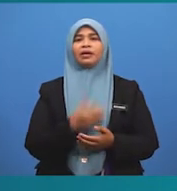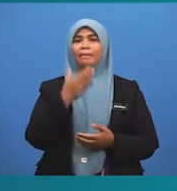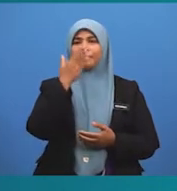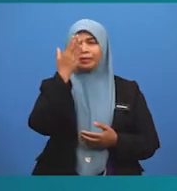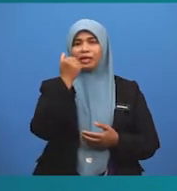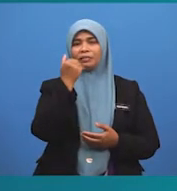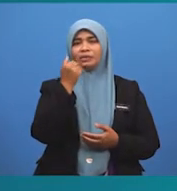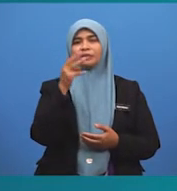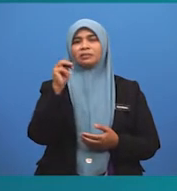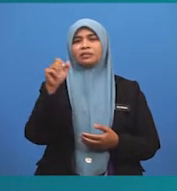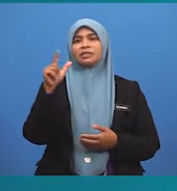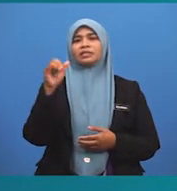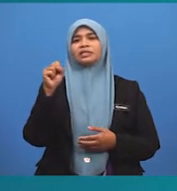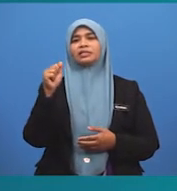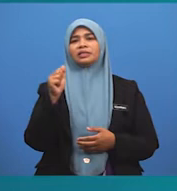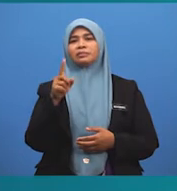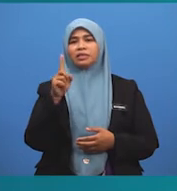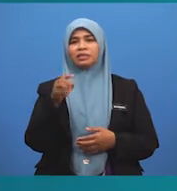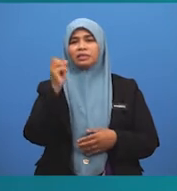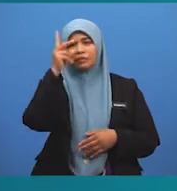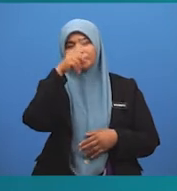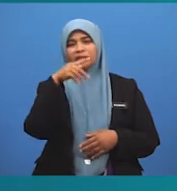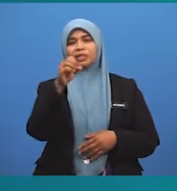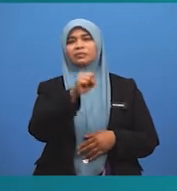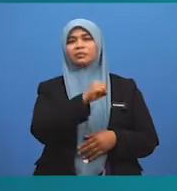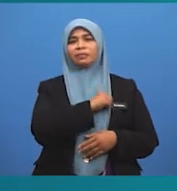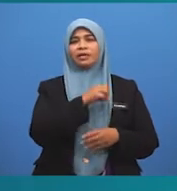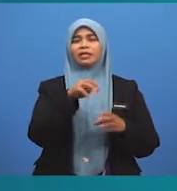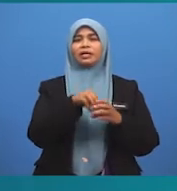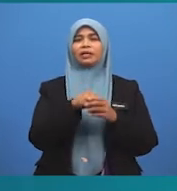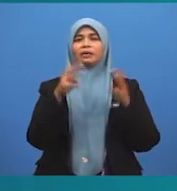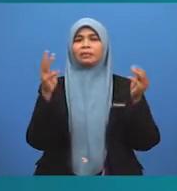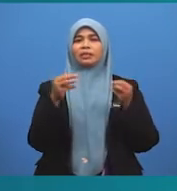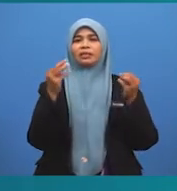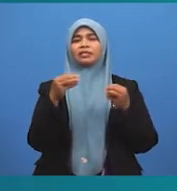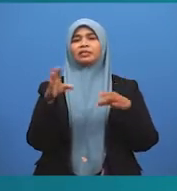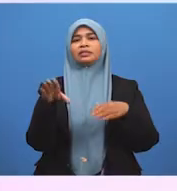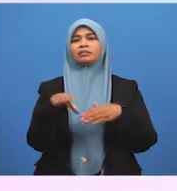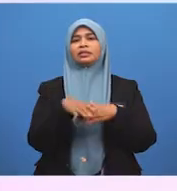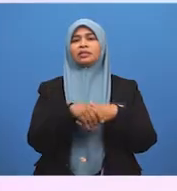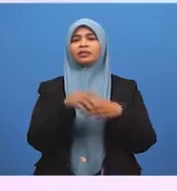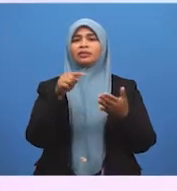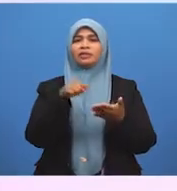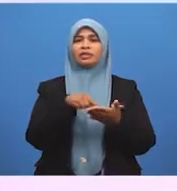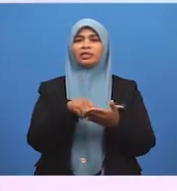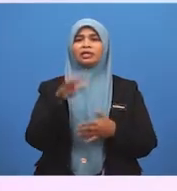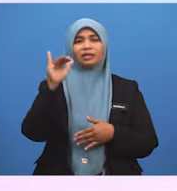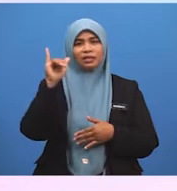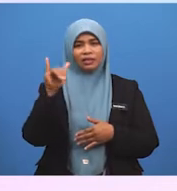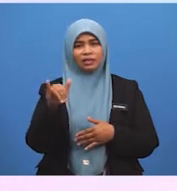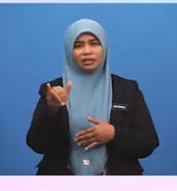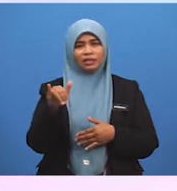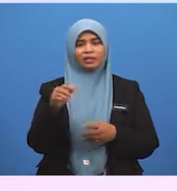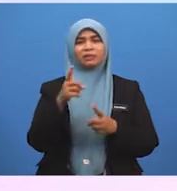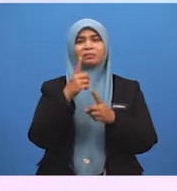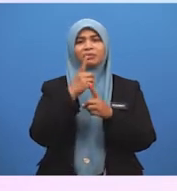Mengapakah Melissa patut bersikap sopan dalam majlis perkahwinan ini? Ya,